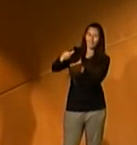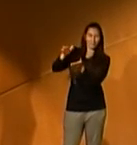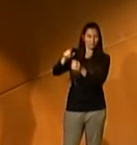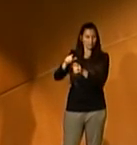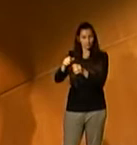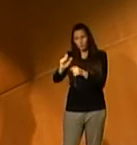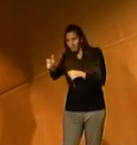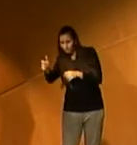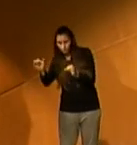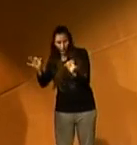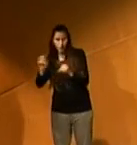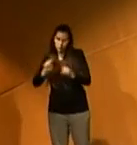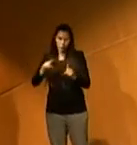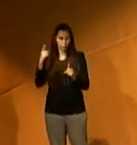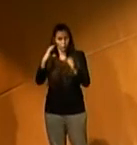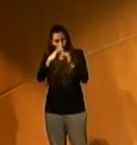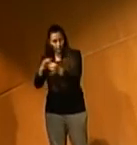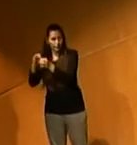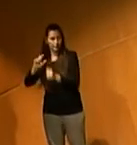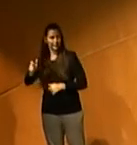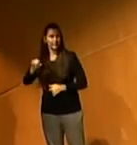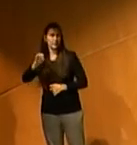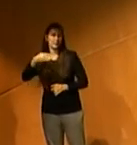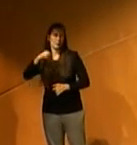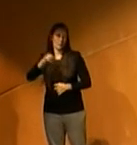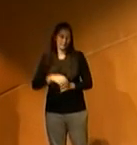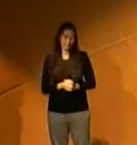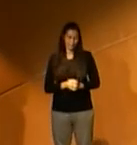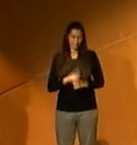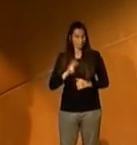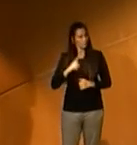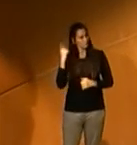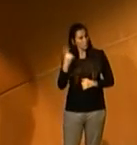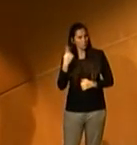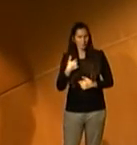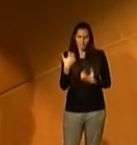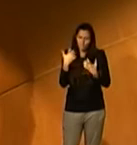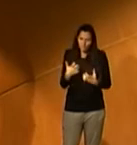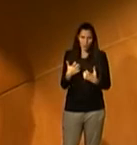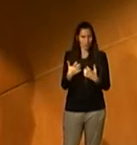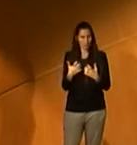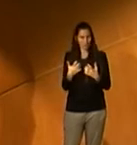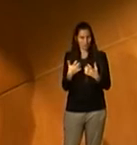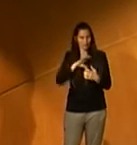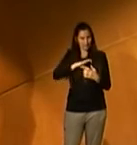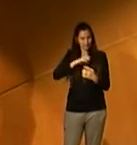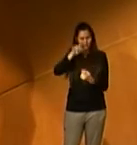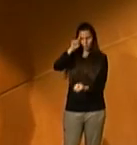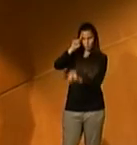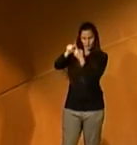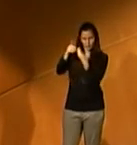4 ans, l'IME s'est inscrit dans une volonté d'inclusion pour sortir de l'institut et aller vers le milieu